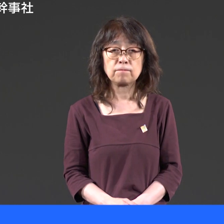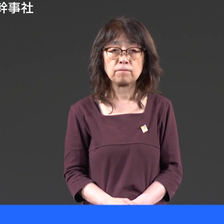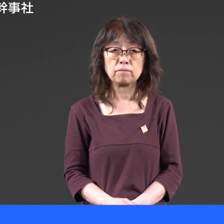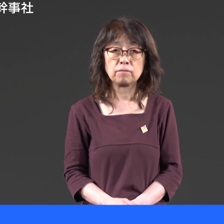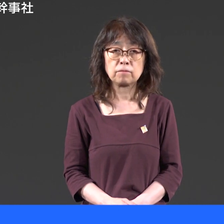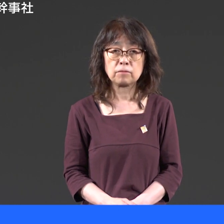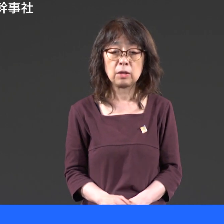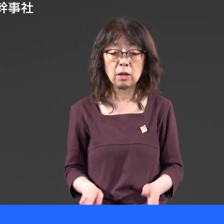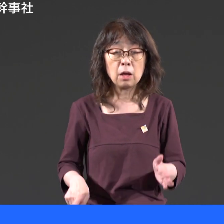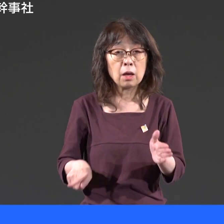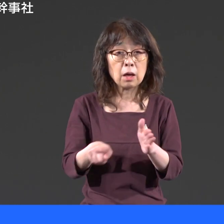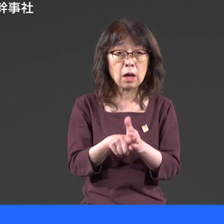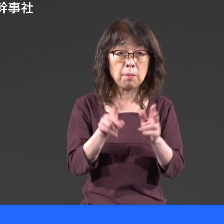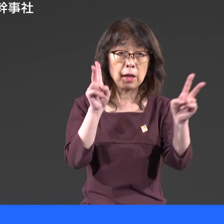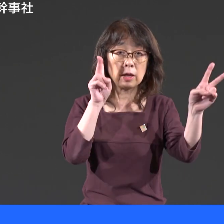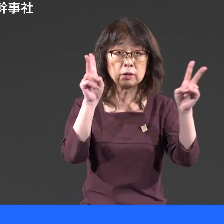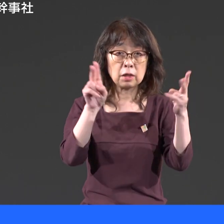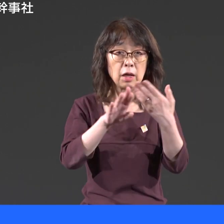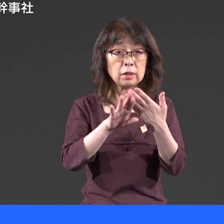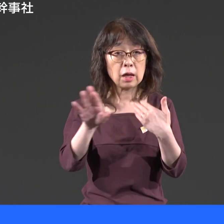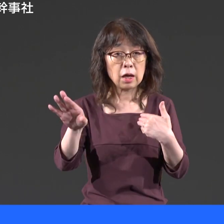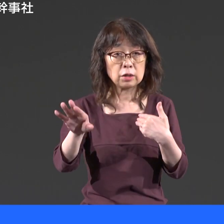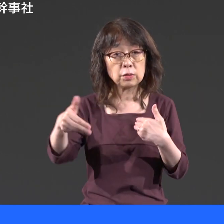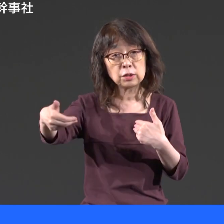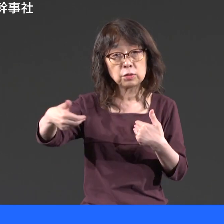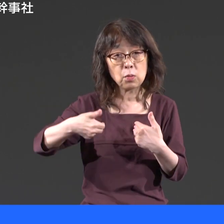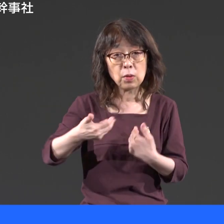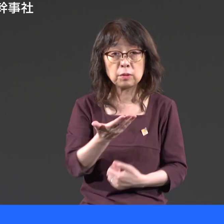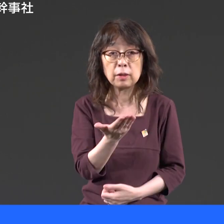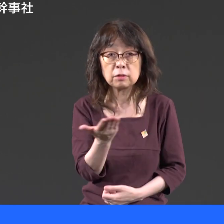加盟者以外で質問ある方いらっしゃいますでしょうか。